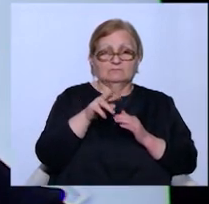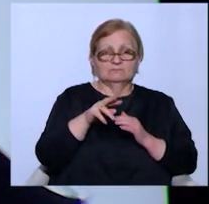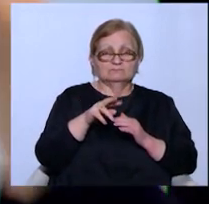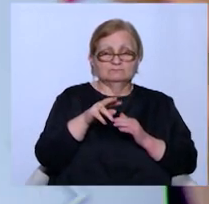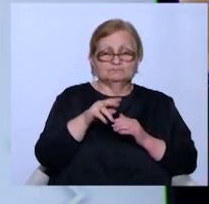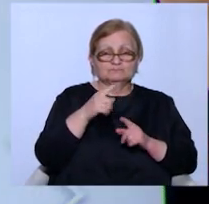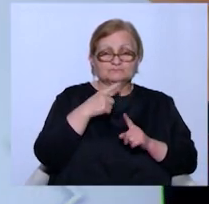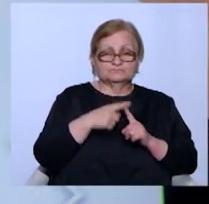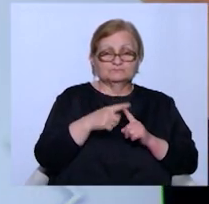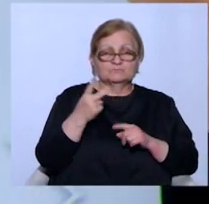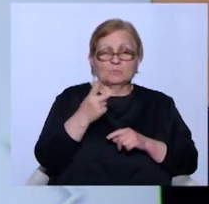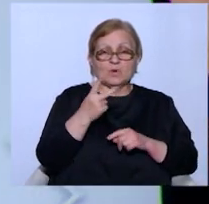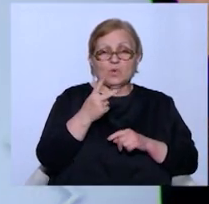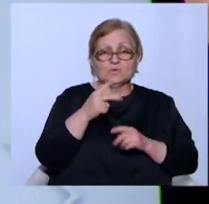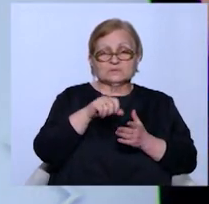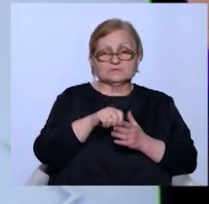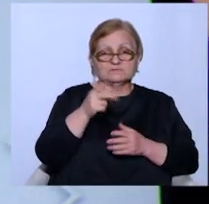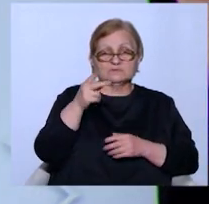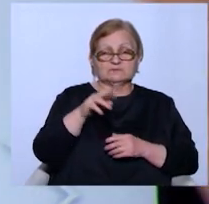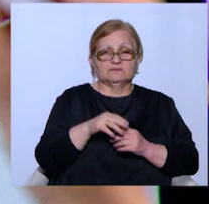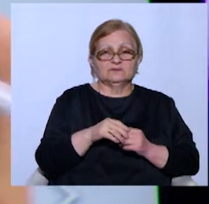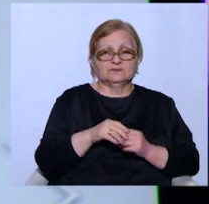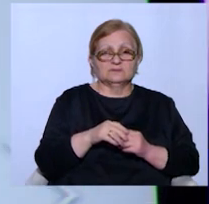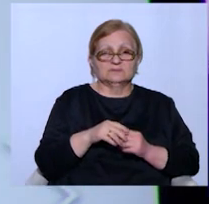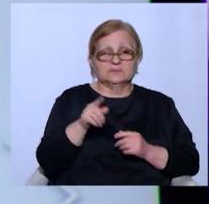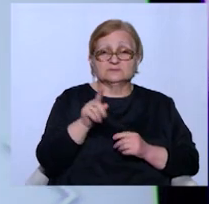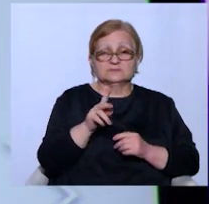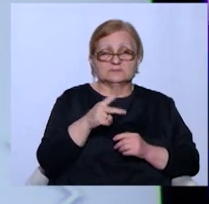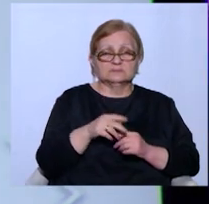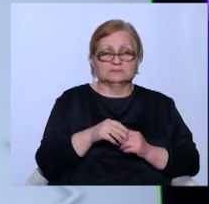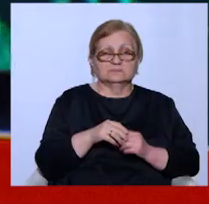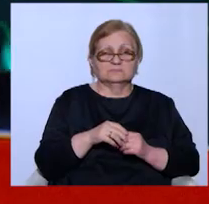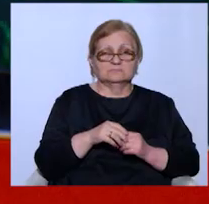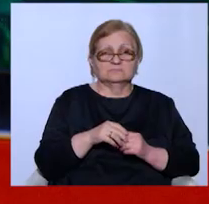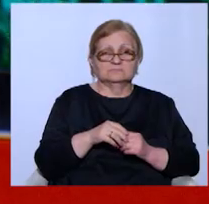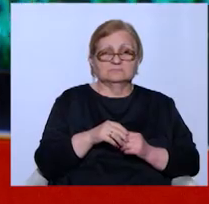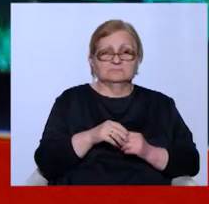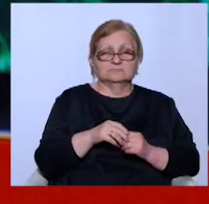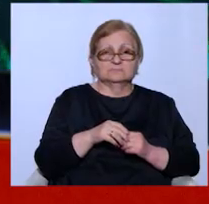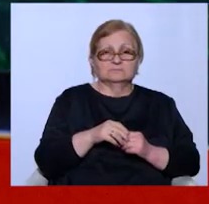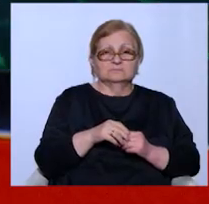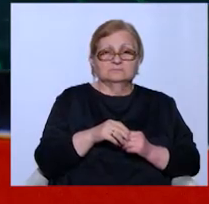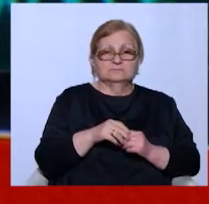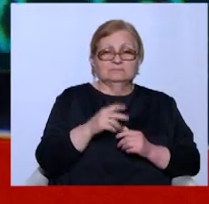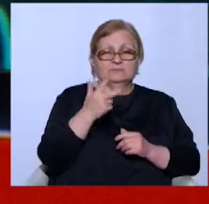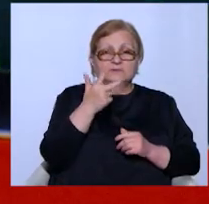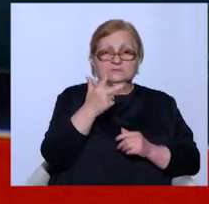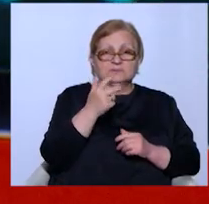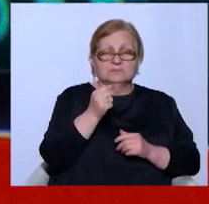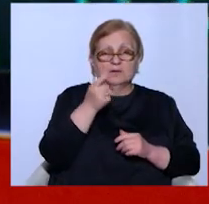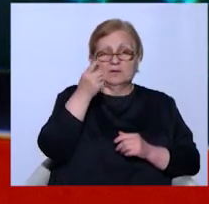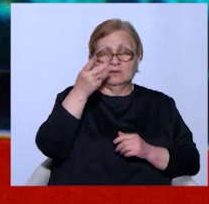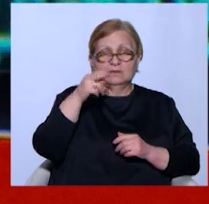+ მეორე წევრის კვადრატი. ანუ ეს უდრის, მოდით აი აქ გავაგრძელებ. 3a